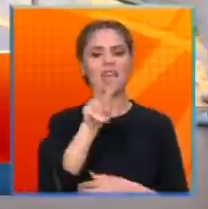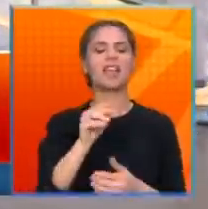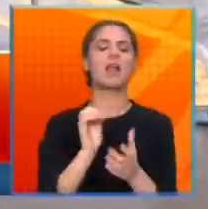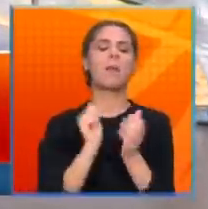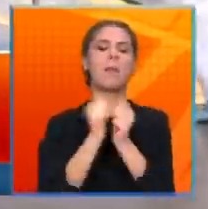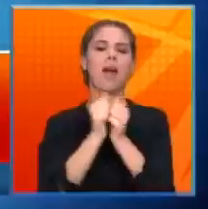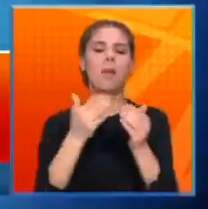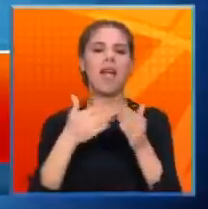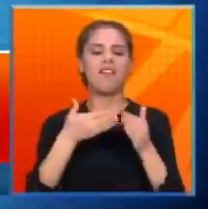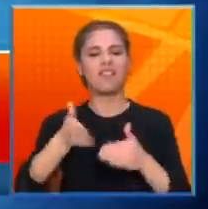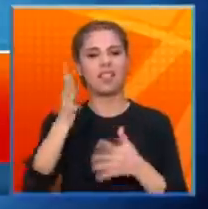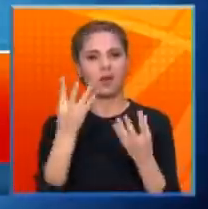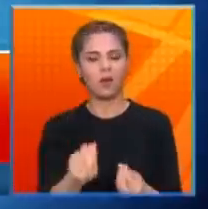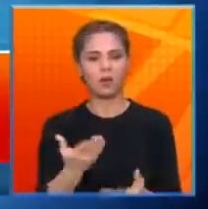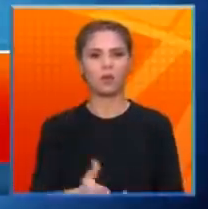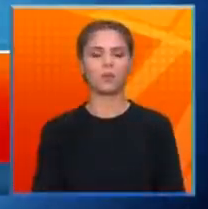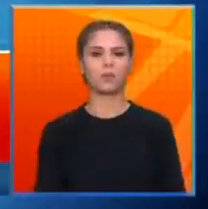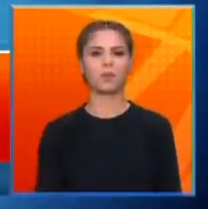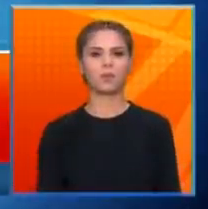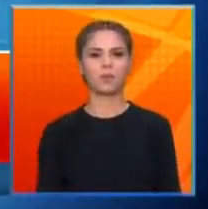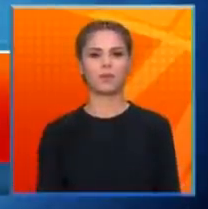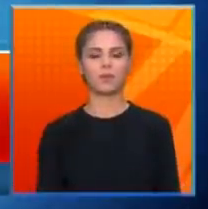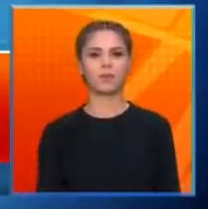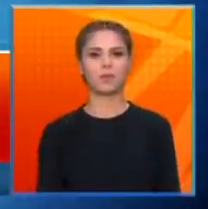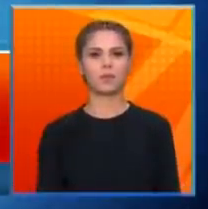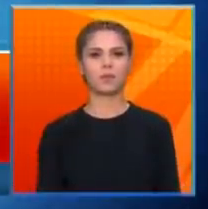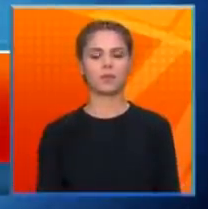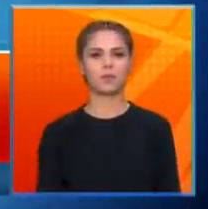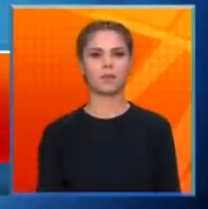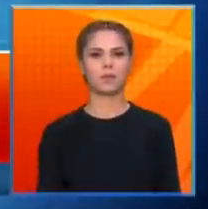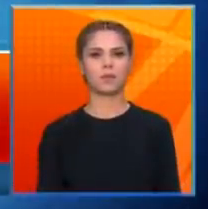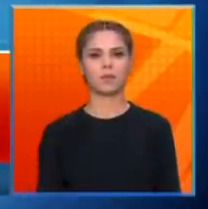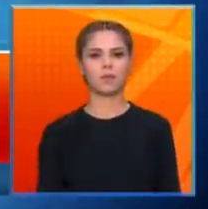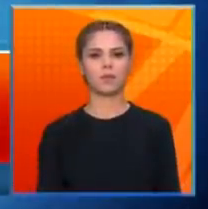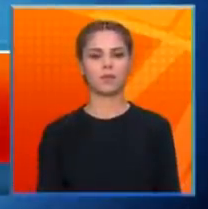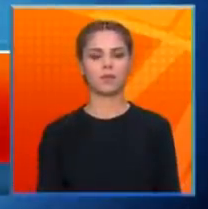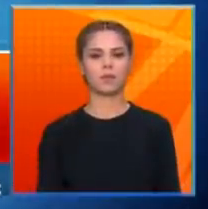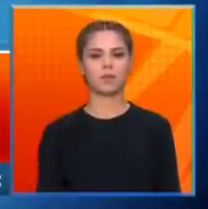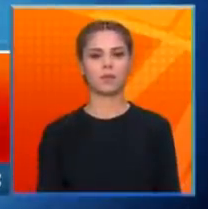alkışlarla taburcu edildi. Artık sizi taburcu edebiliriz. Geçmiş olsun diliyorum.